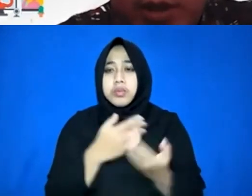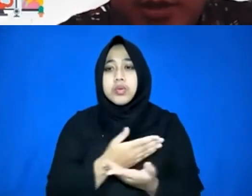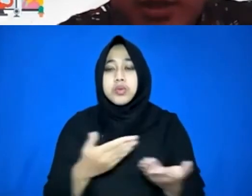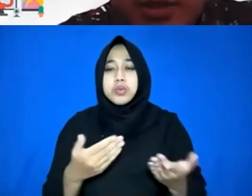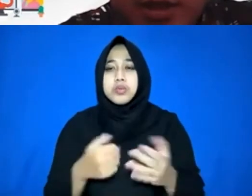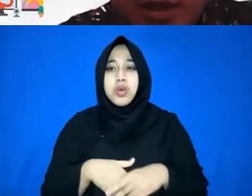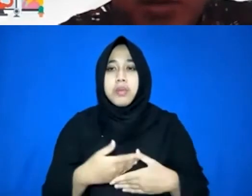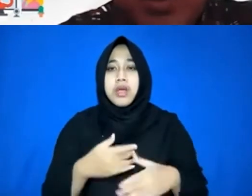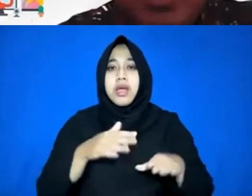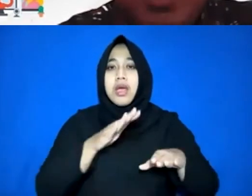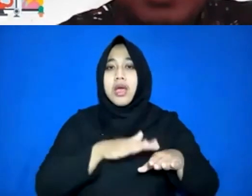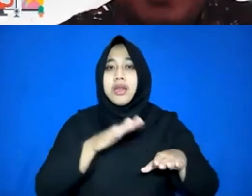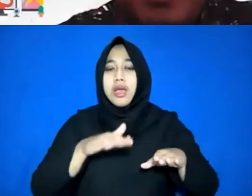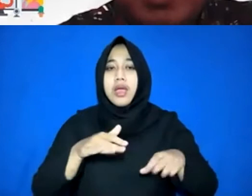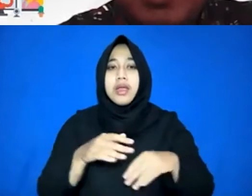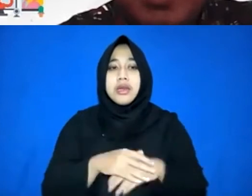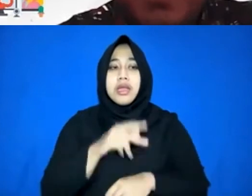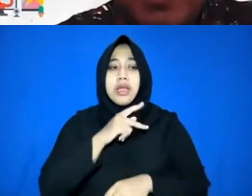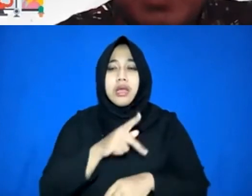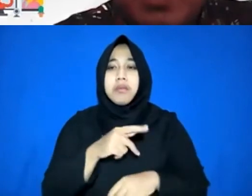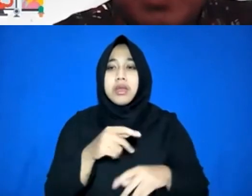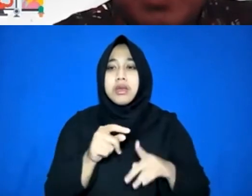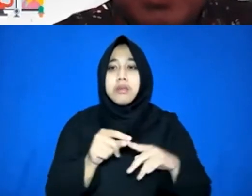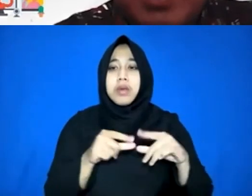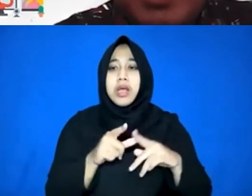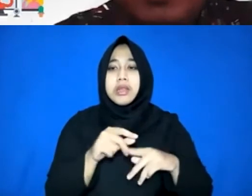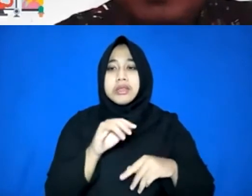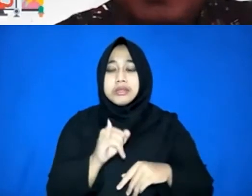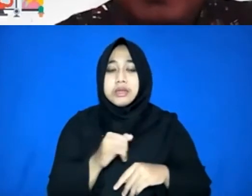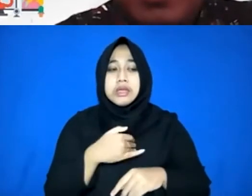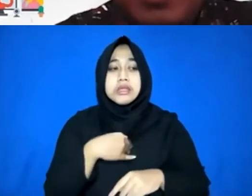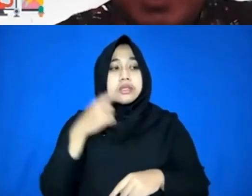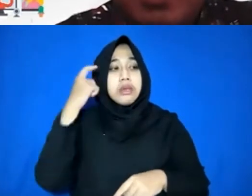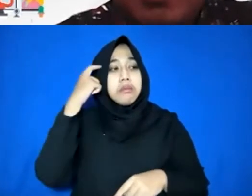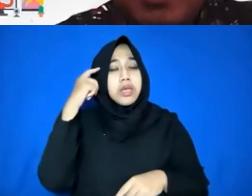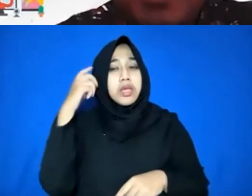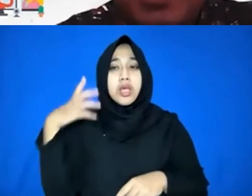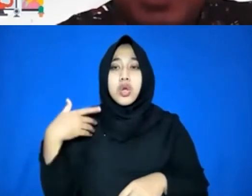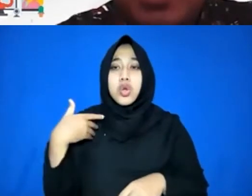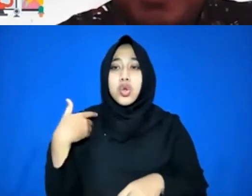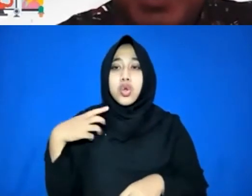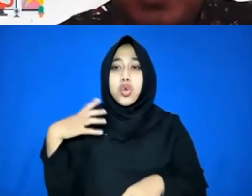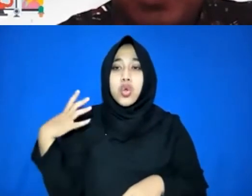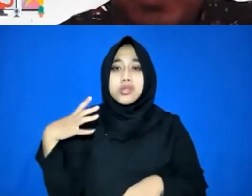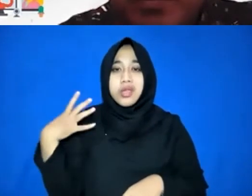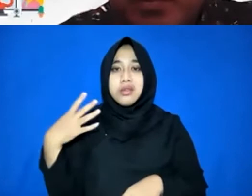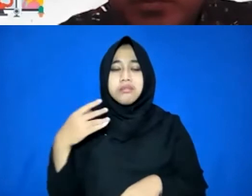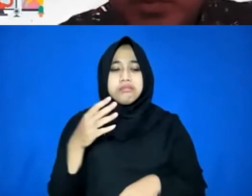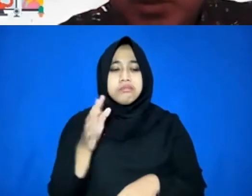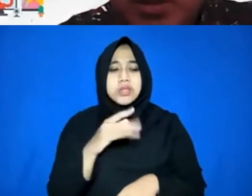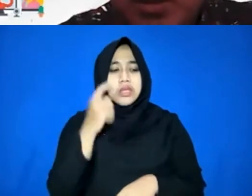itu adik-adik tingkat kami yang sedang dipraktisi, saya kira dosen tidak akan menjadi apa itu